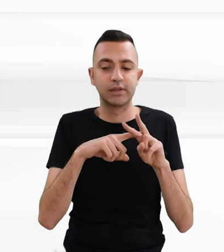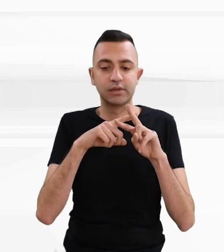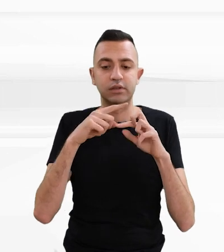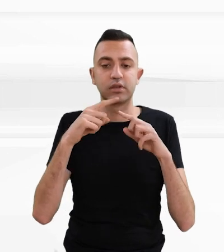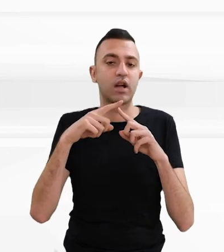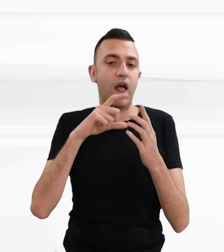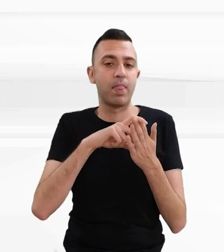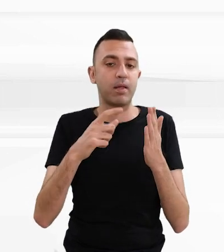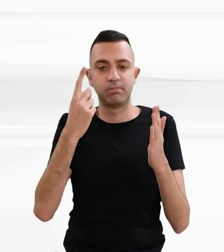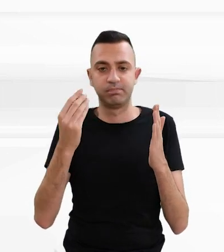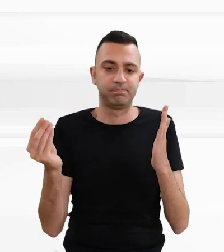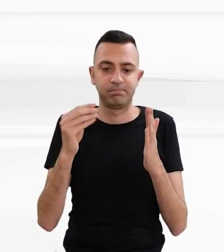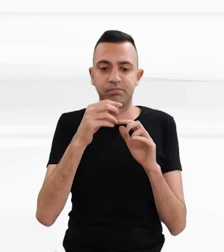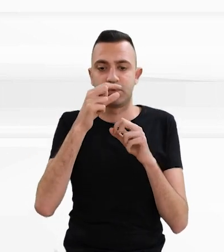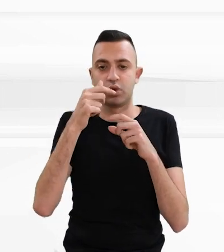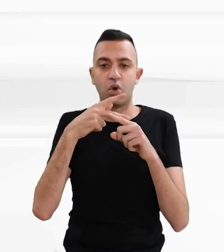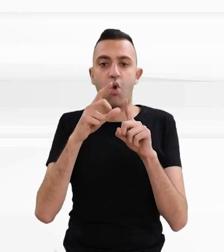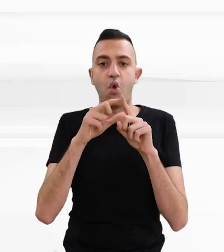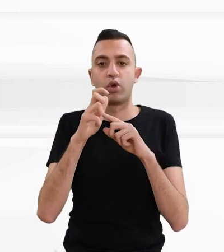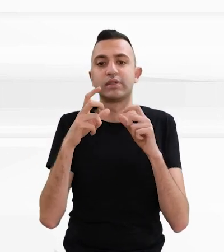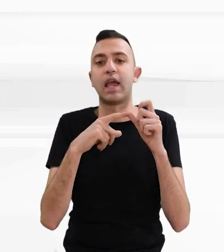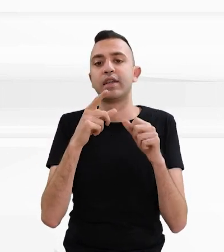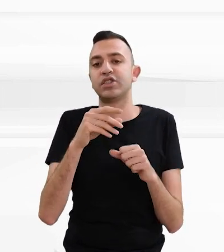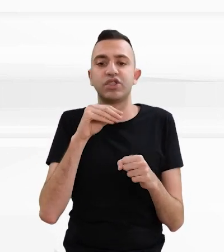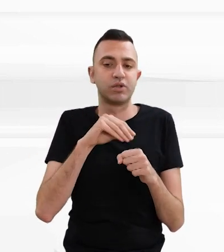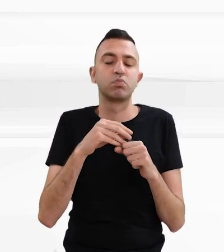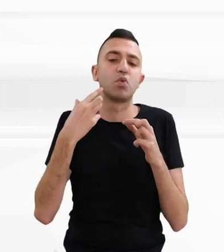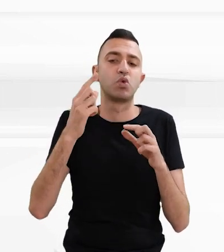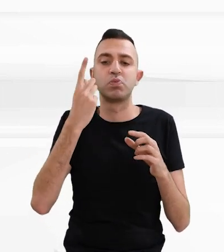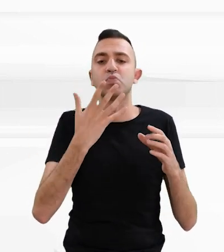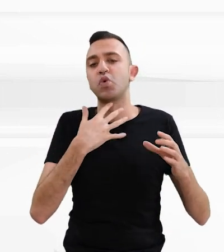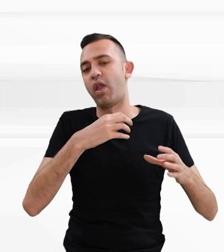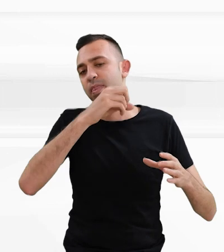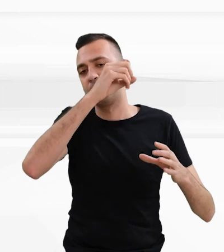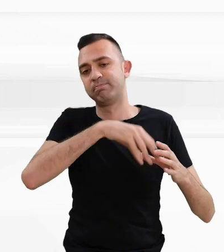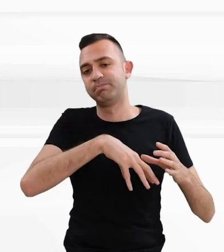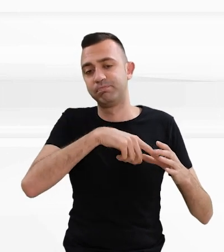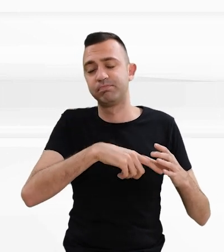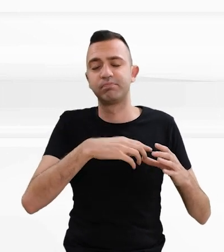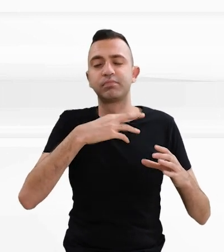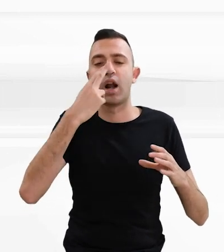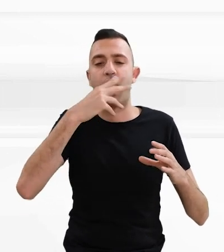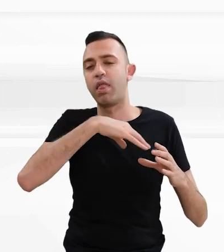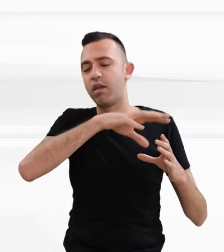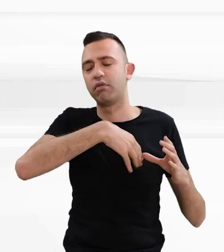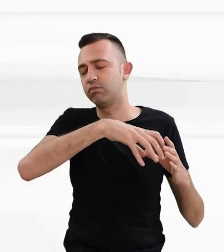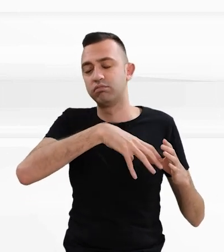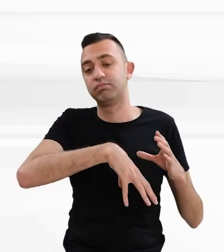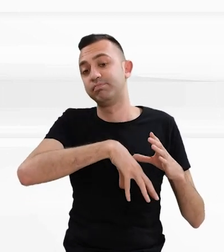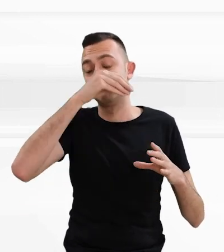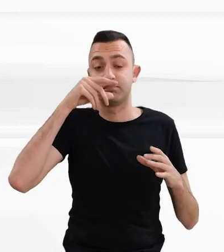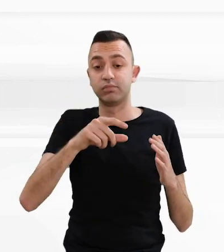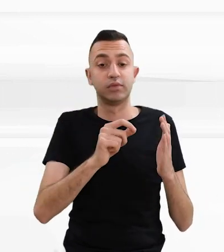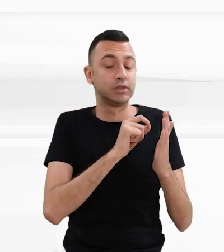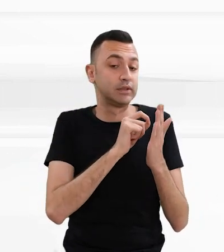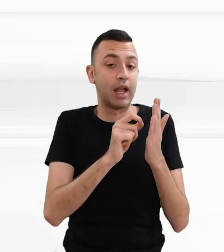bir sayı gelecek şekilde Özdeş kartlara yazılarak boş bir torbaya atılıyor torbadan rastgele çekilen bir kartın üzerinde